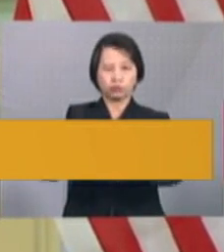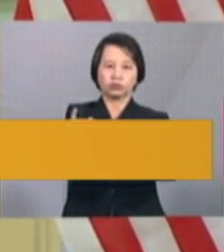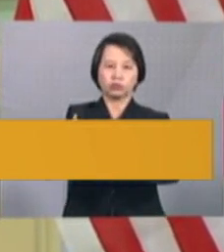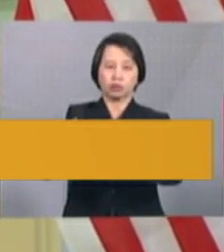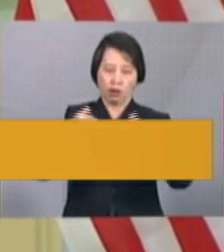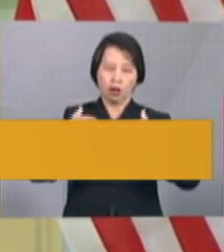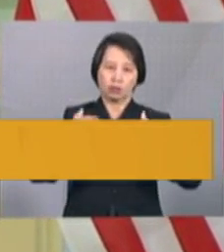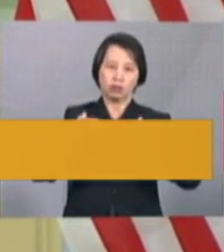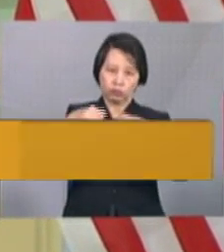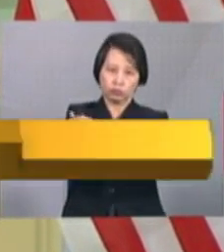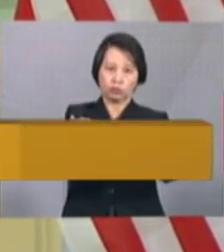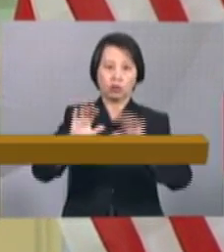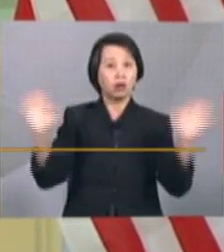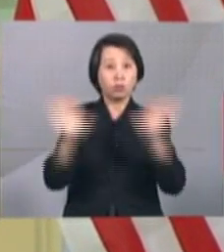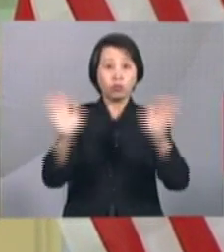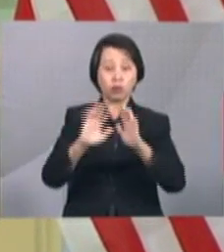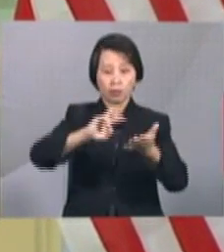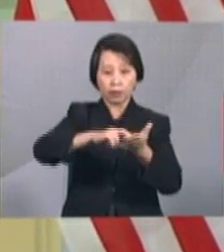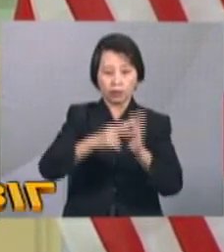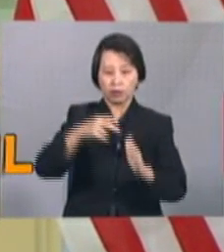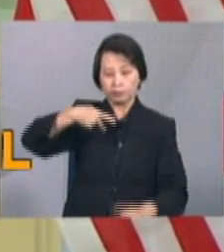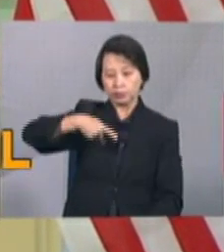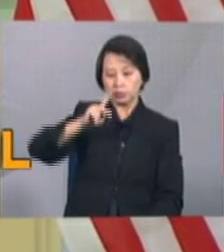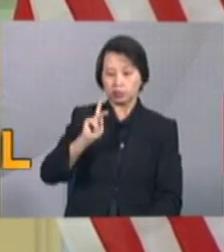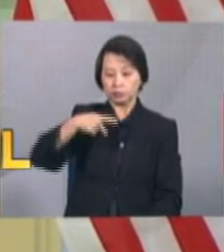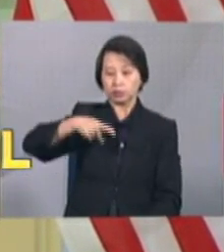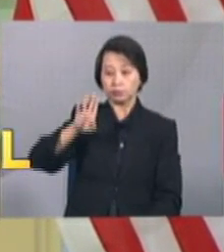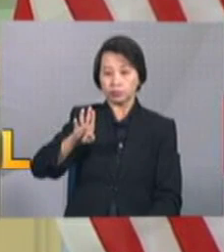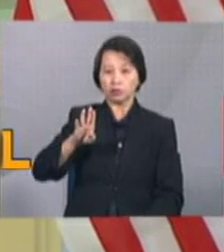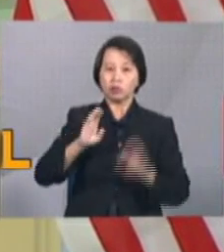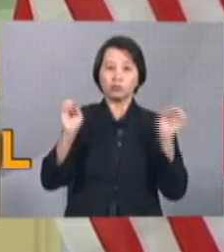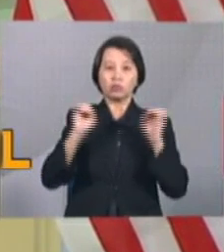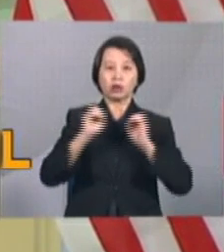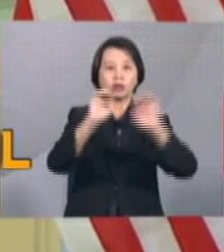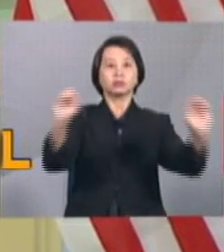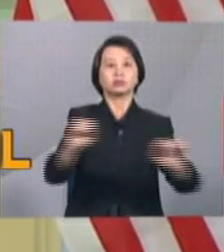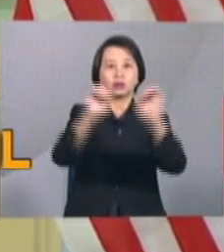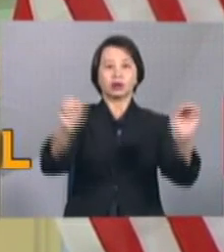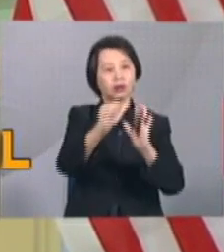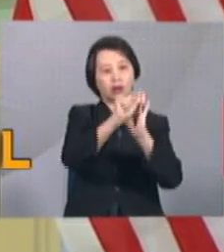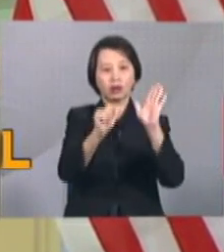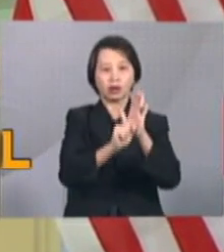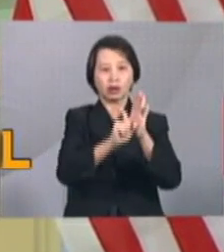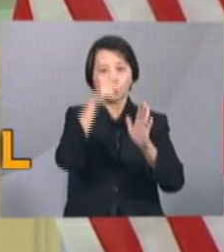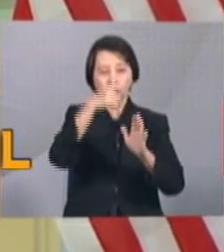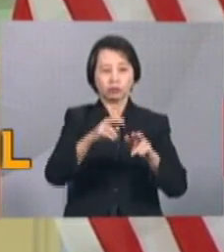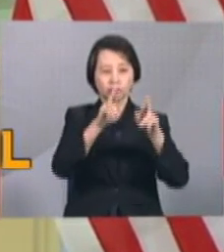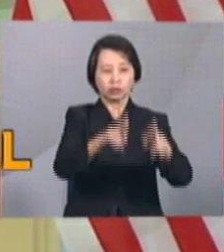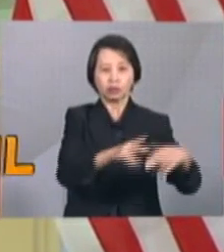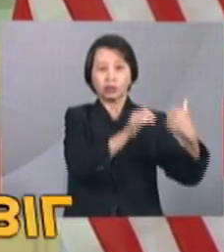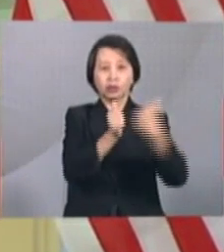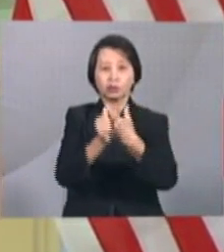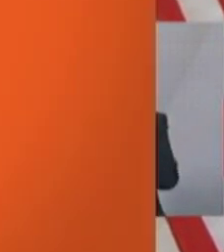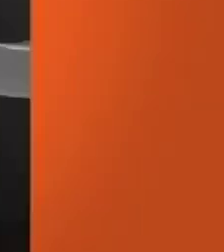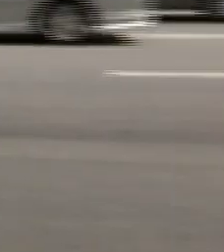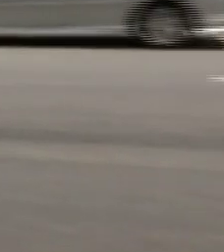dilaksanakan. Bukan bermakna PKPB ini tidak ada akta lagi yang mengikat rakyat kita untuk patuh kepada setiap